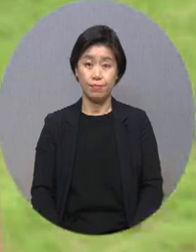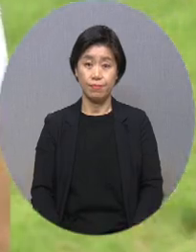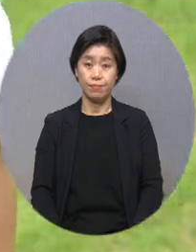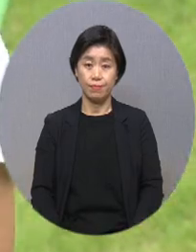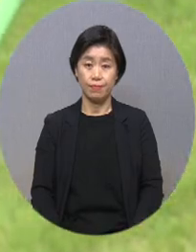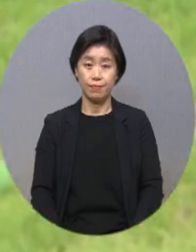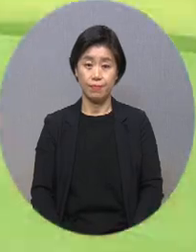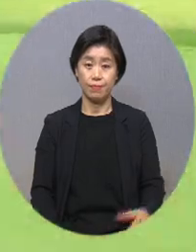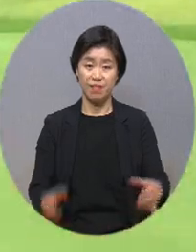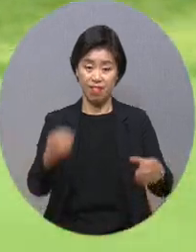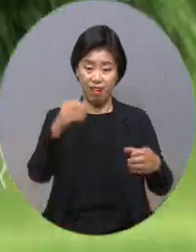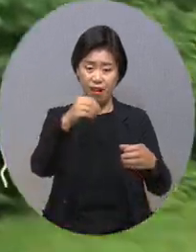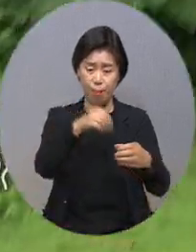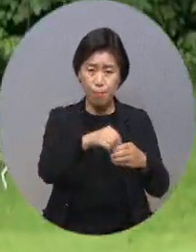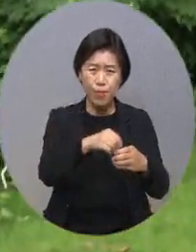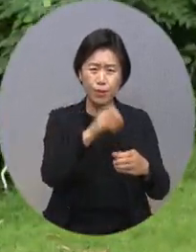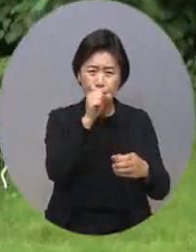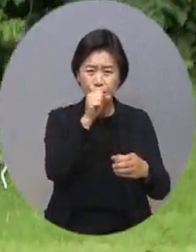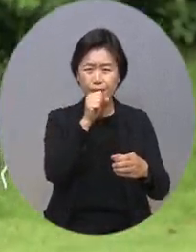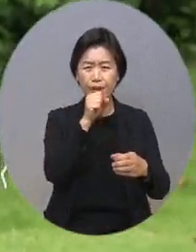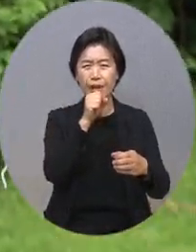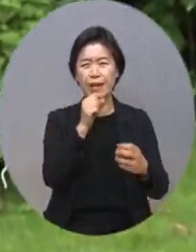넣겠다. 아,